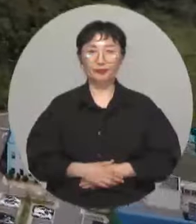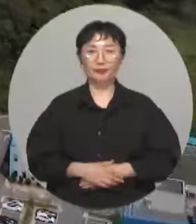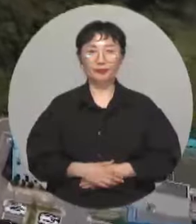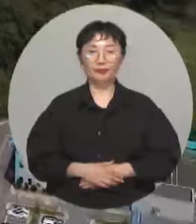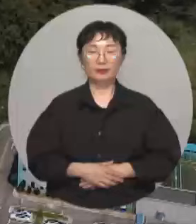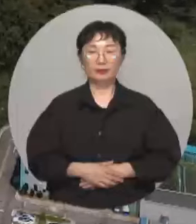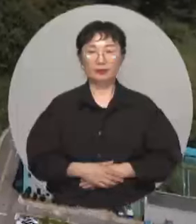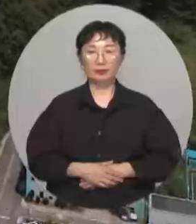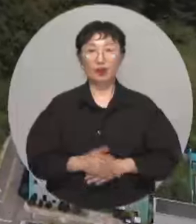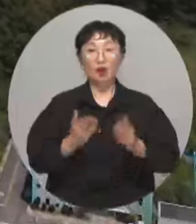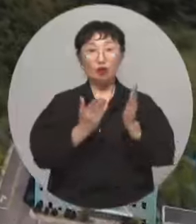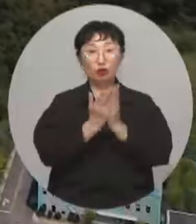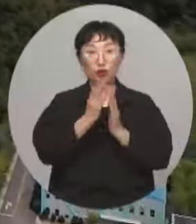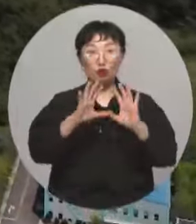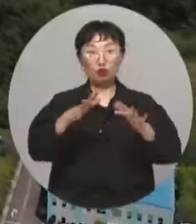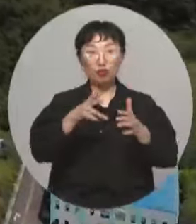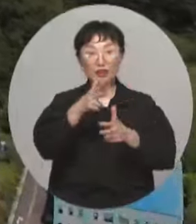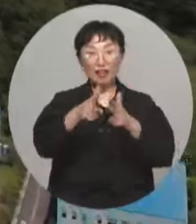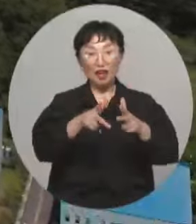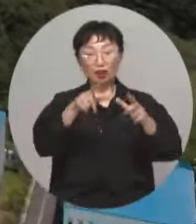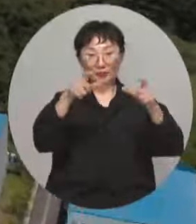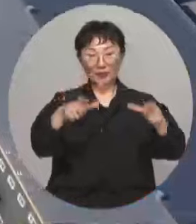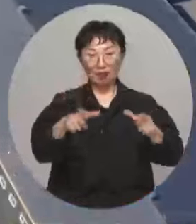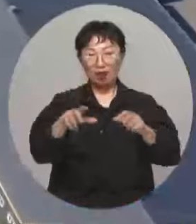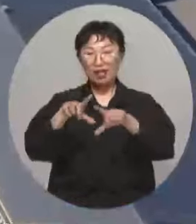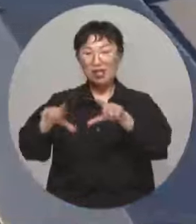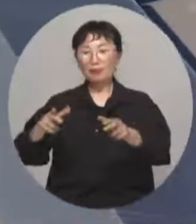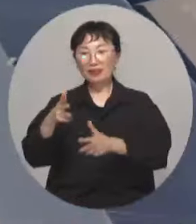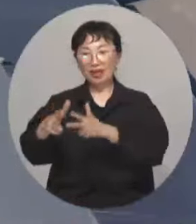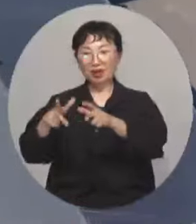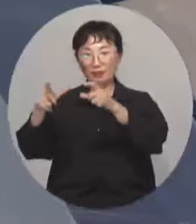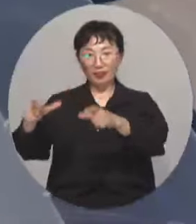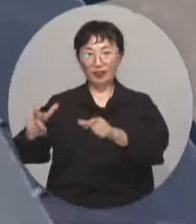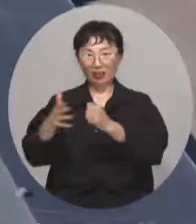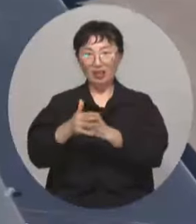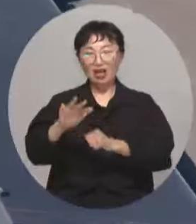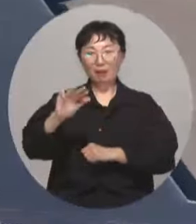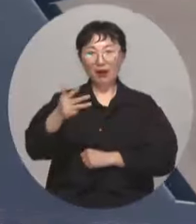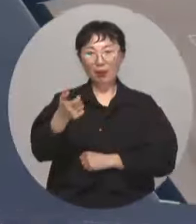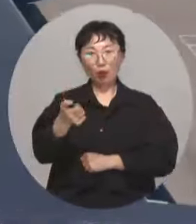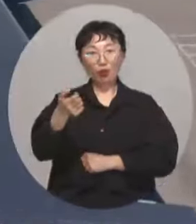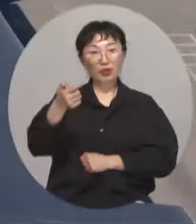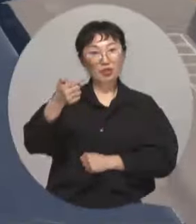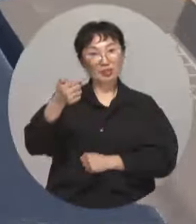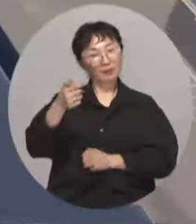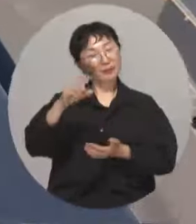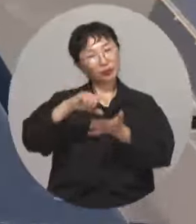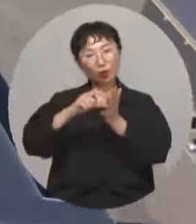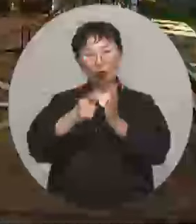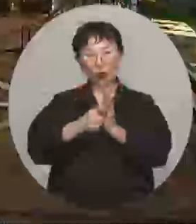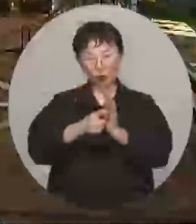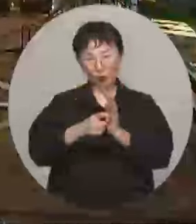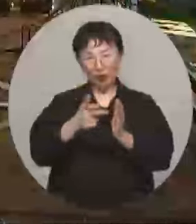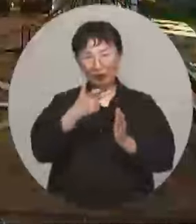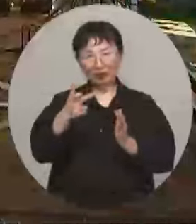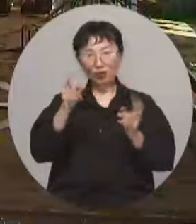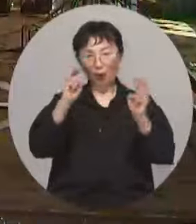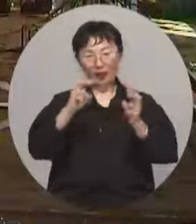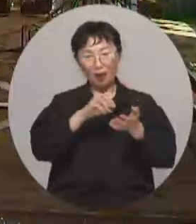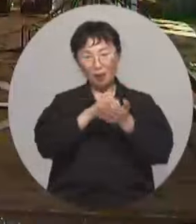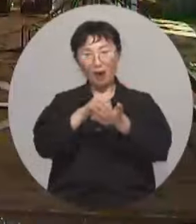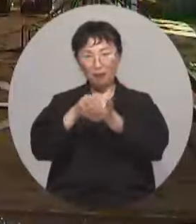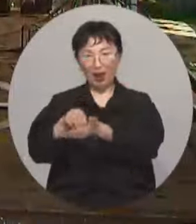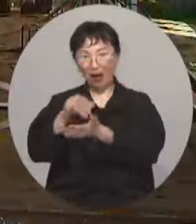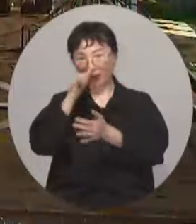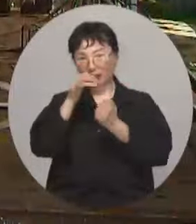기자입니다 군산 국가산업 단지와 일반 산업 단지에는 850여 개의 크고 작은 업체가 입주해 있습니다